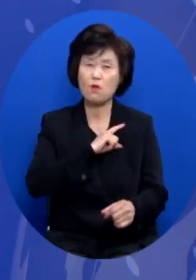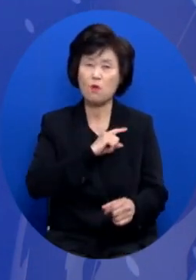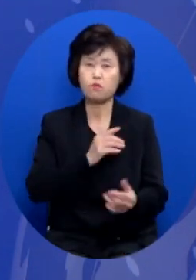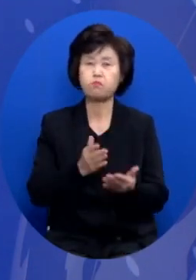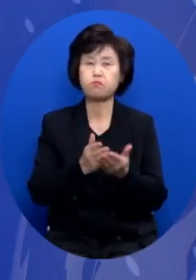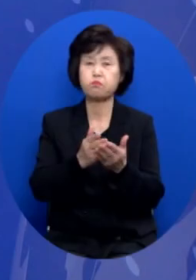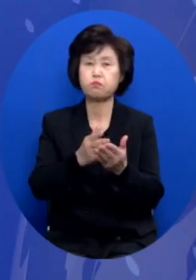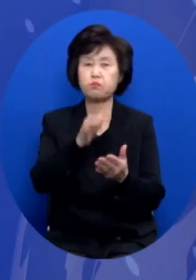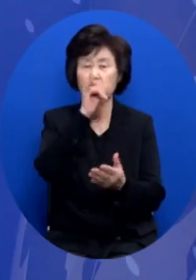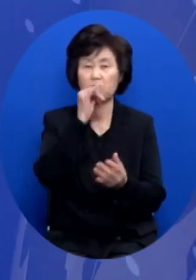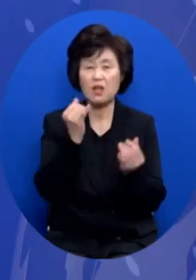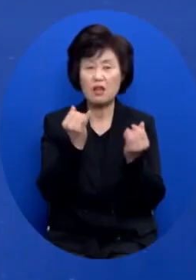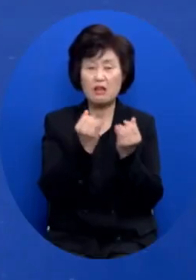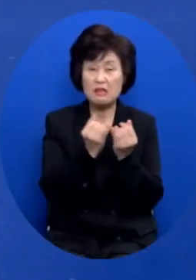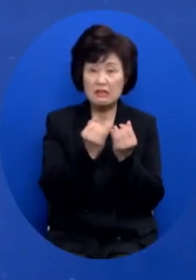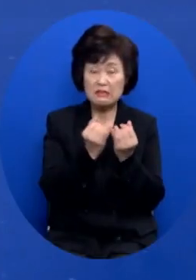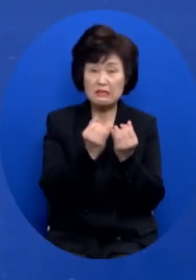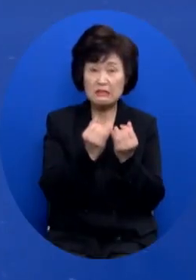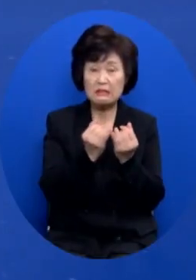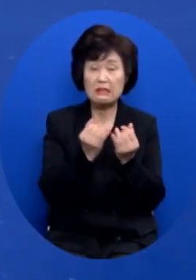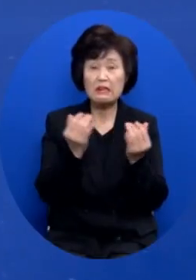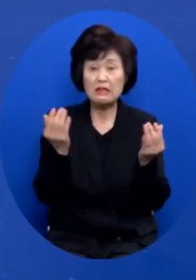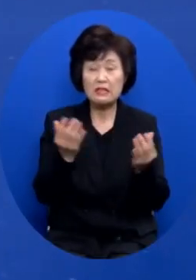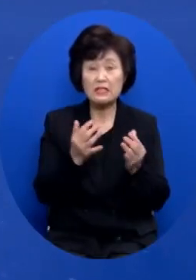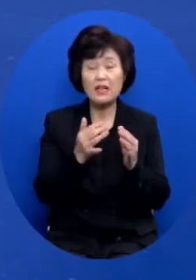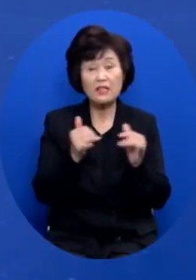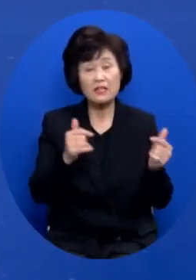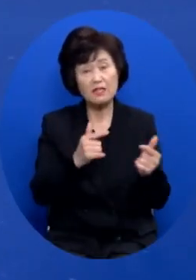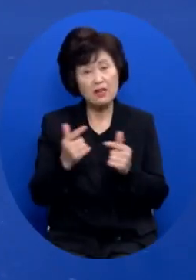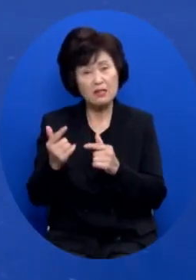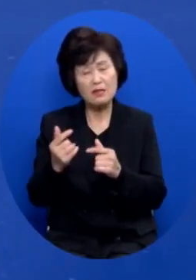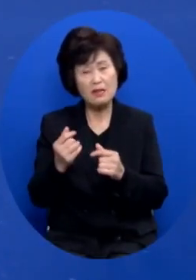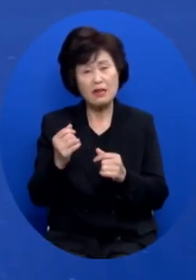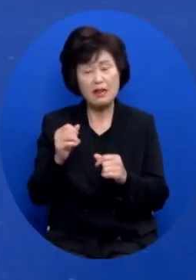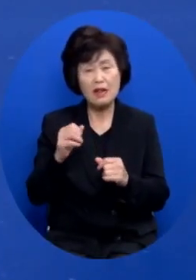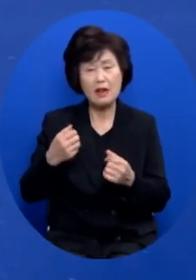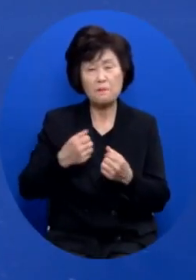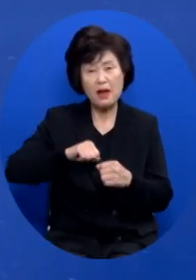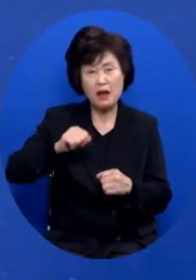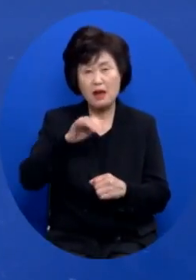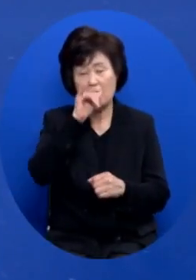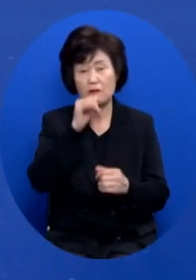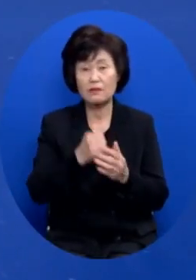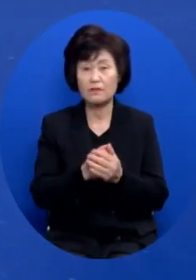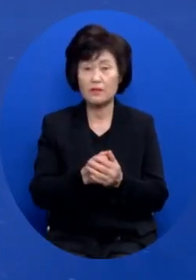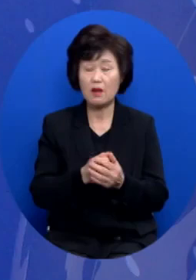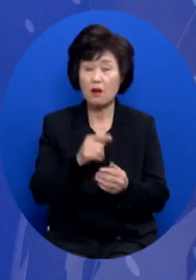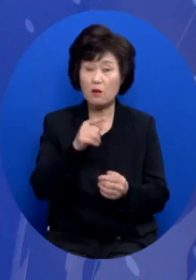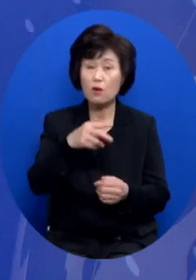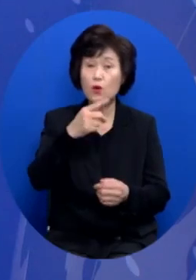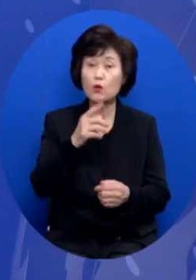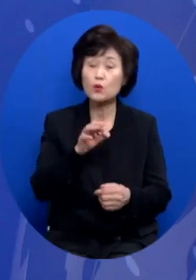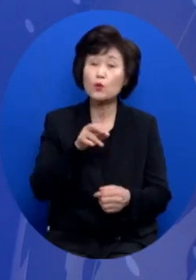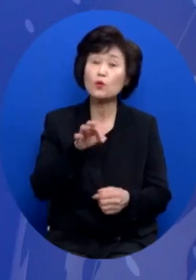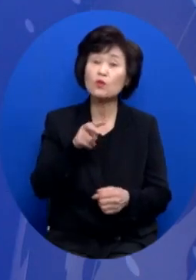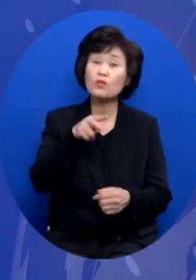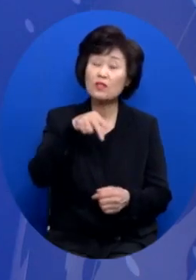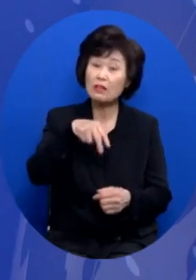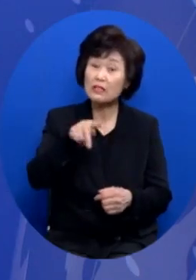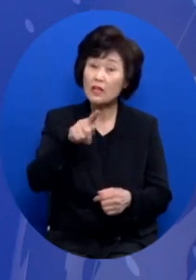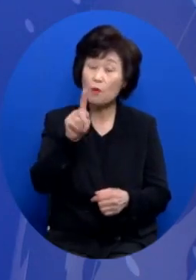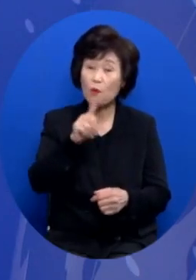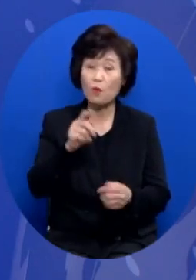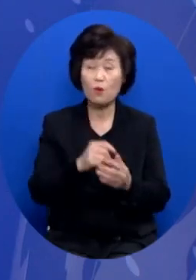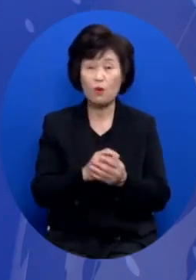반발하고 있습니다 그럼이 동역사 직분은 어떤 사역을 하는 직분인네이 신학대학원을 졸업한